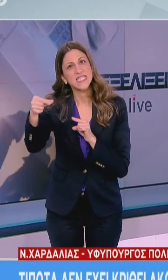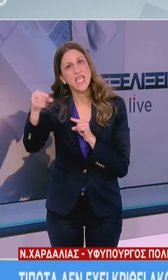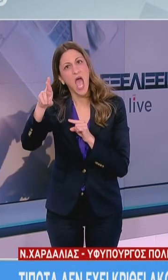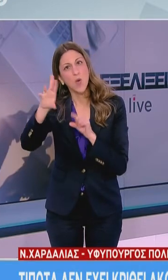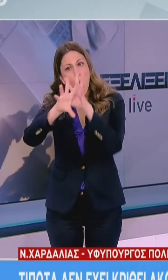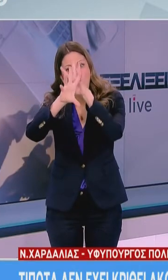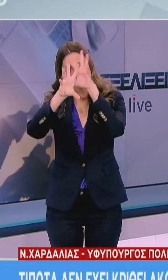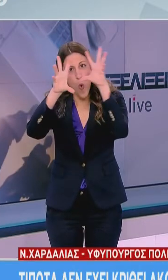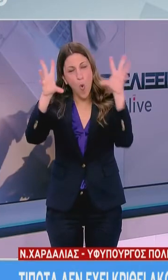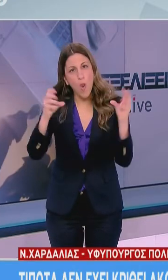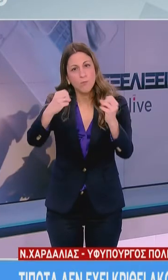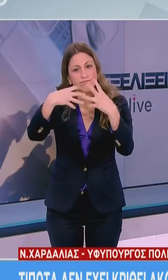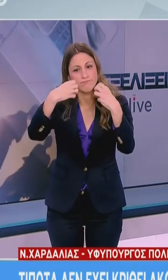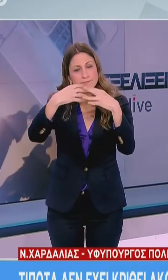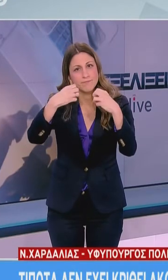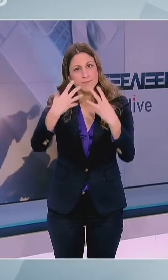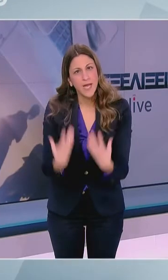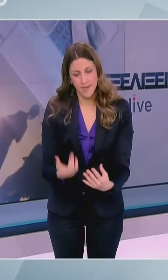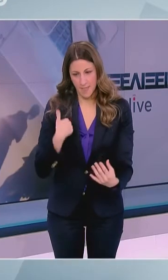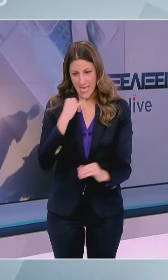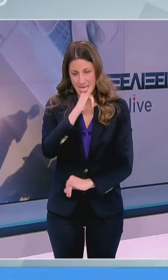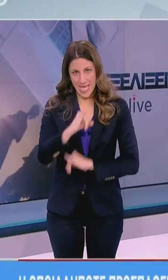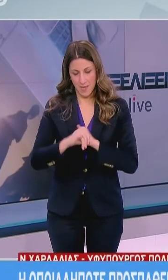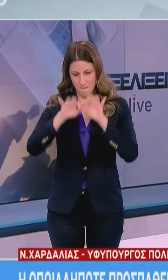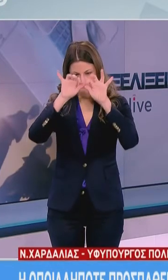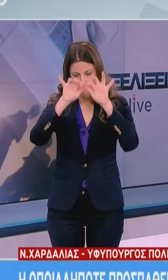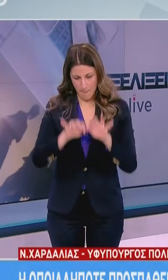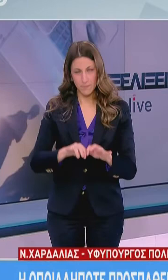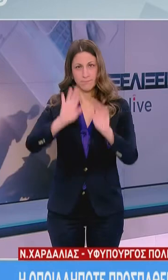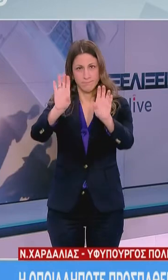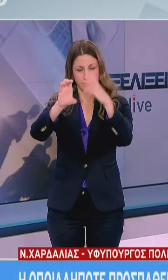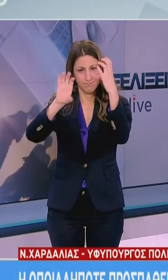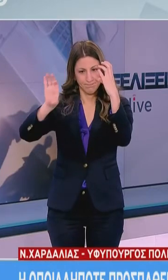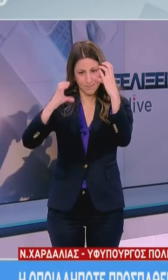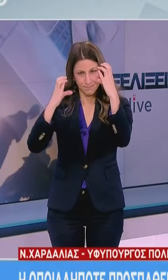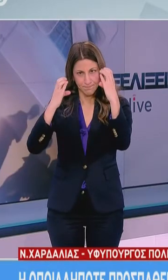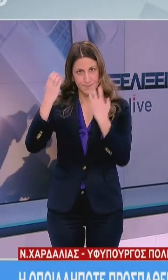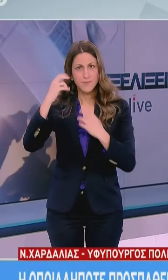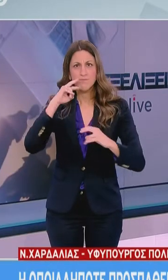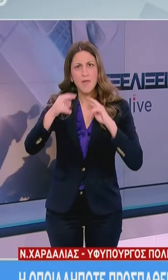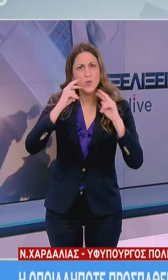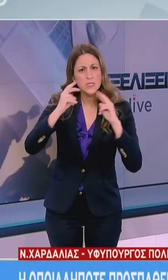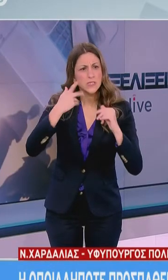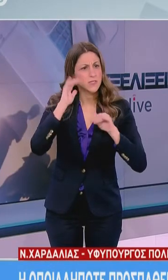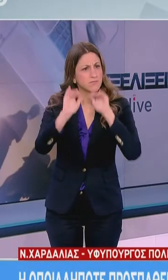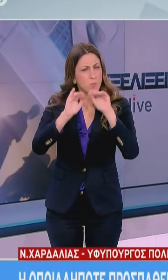κορονοϊού. Εκεί θα μπορείτε να βρείτε πληροφορίες για όλα τα μέτρα των Υπουργείων, ερωτοαπαντήσεις